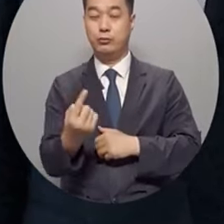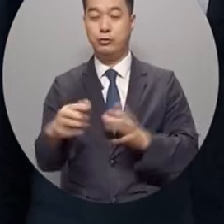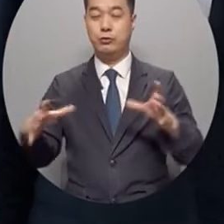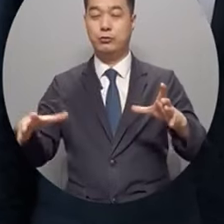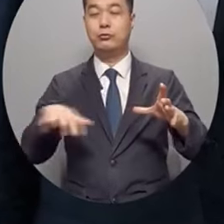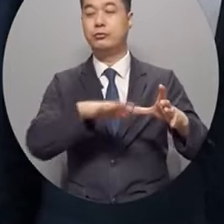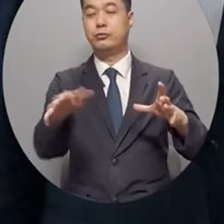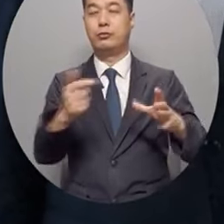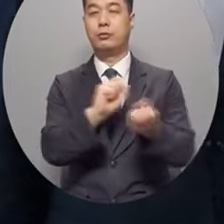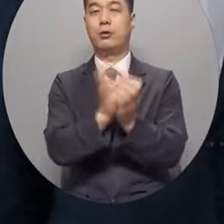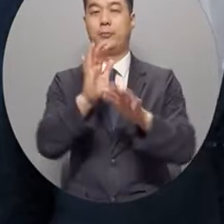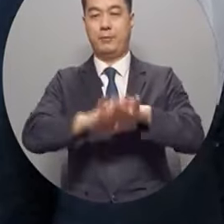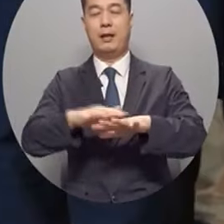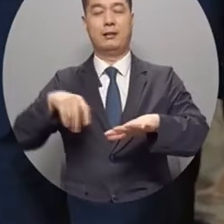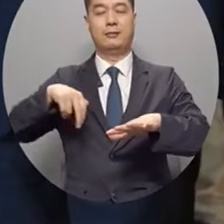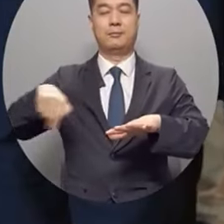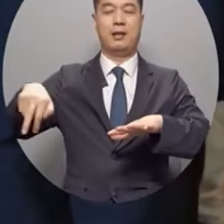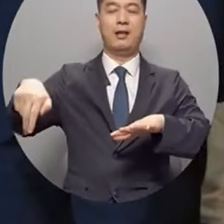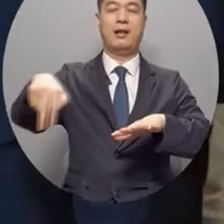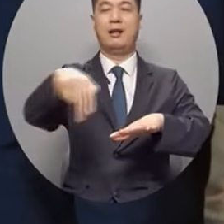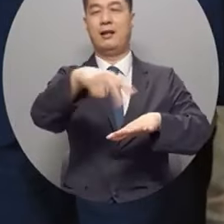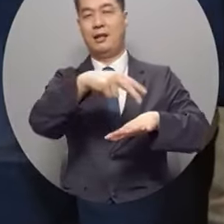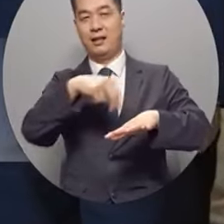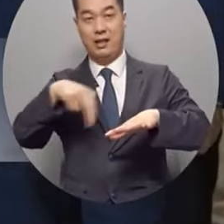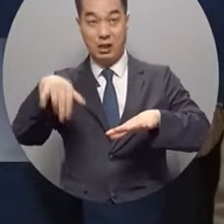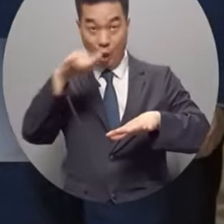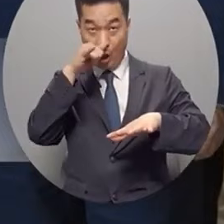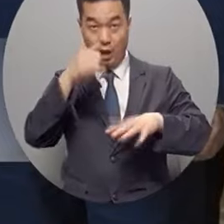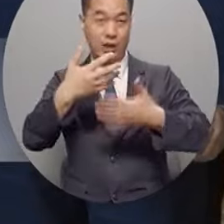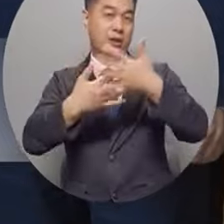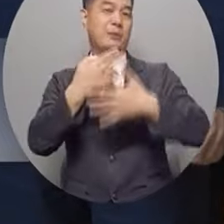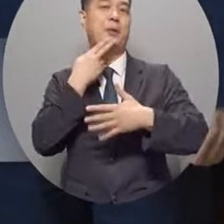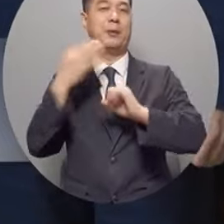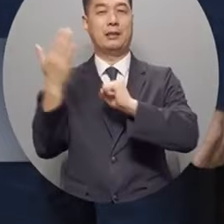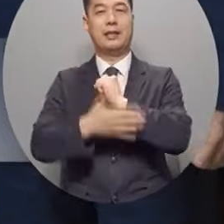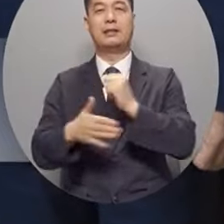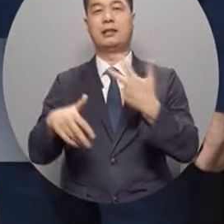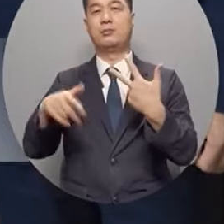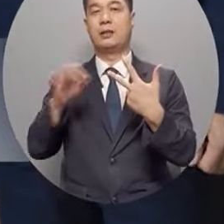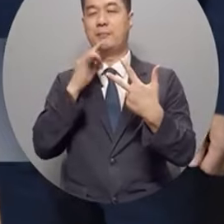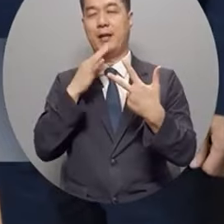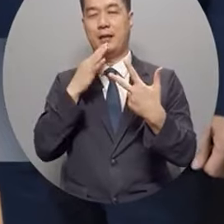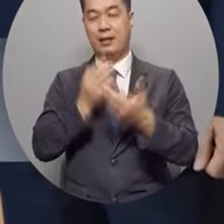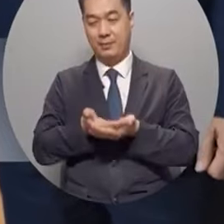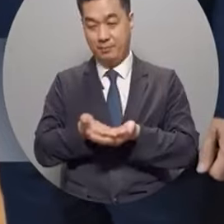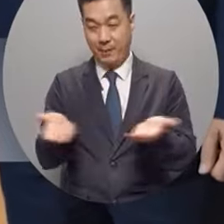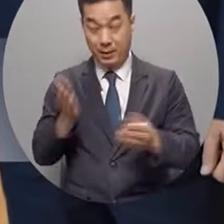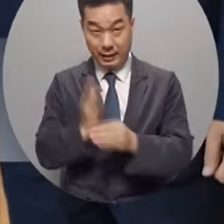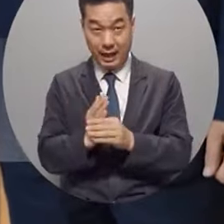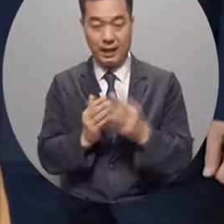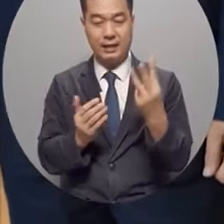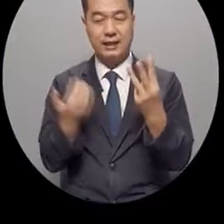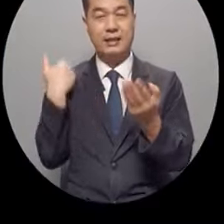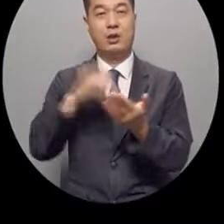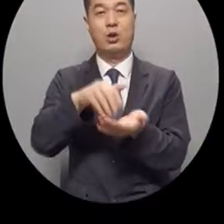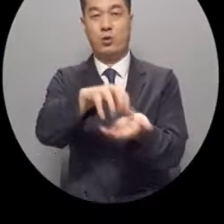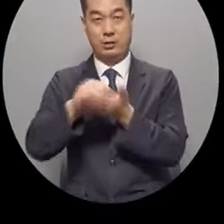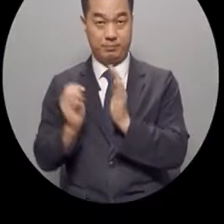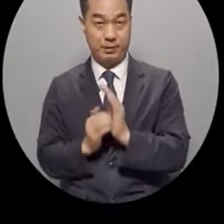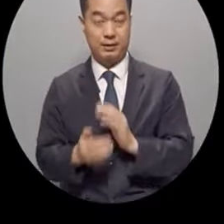대통령실은 만찬 회동 직후 영상 없이 사진 일곱 장만 언론에 배포했다가 그나마 세 장을 서둘러